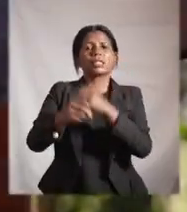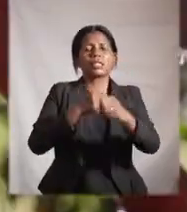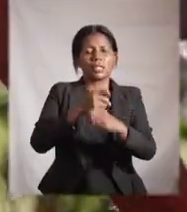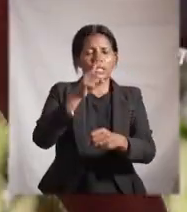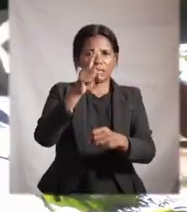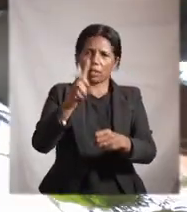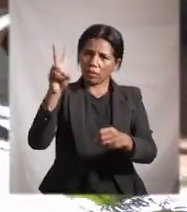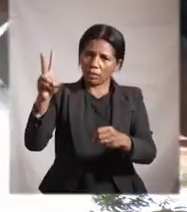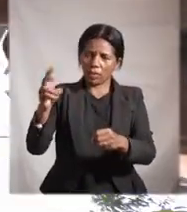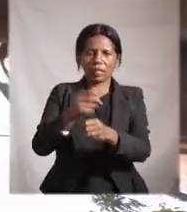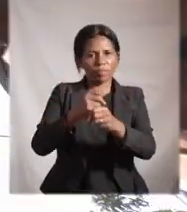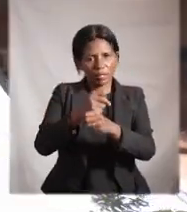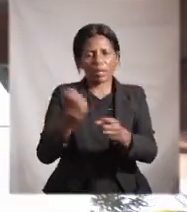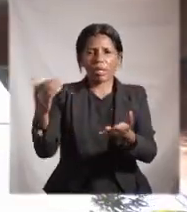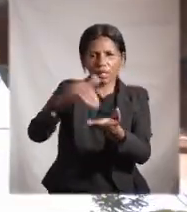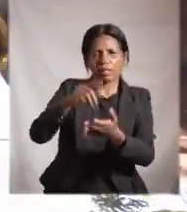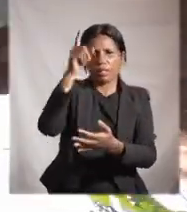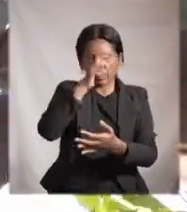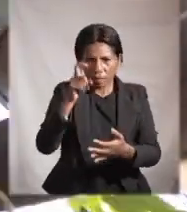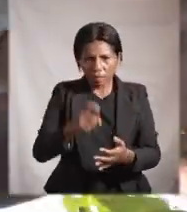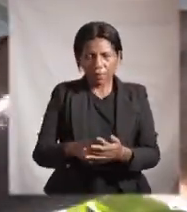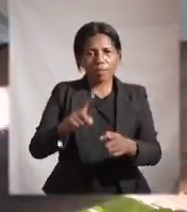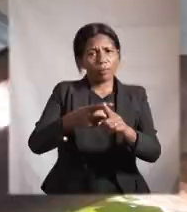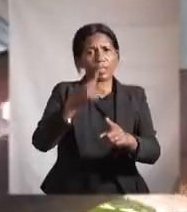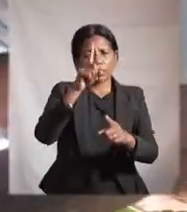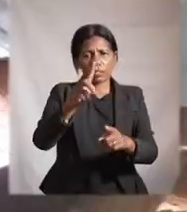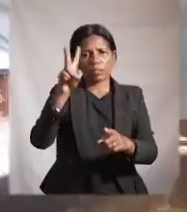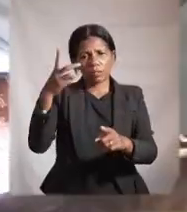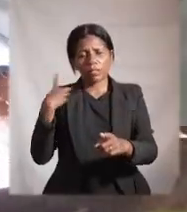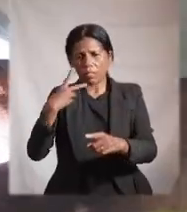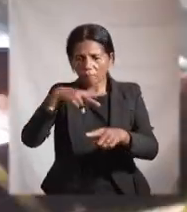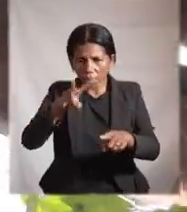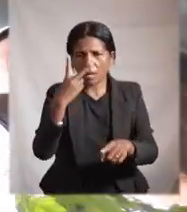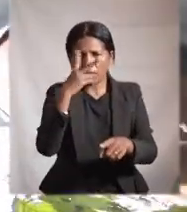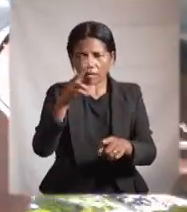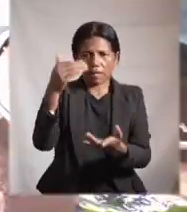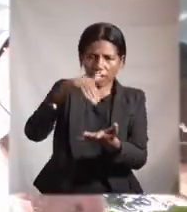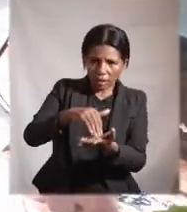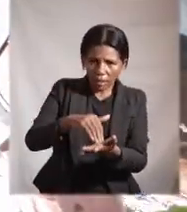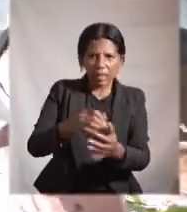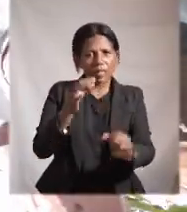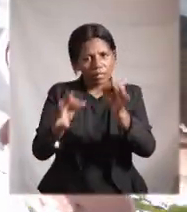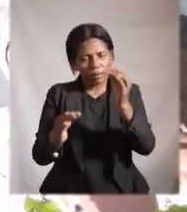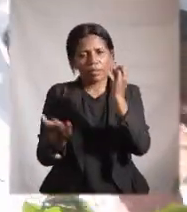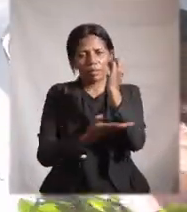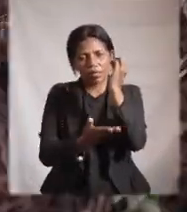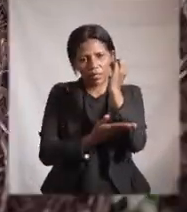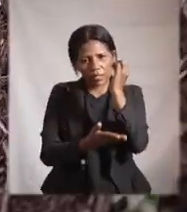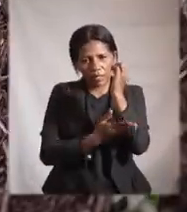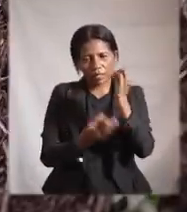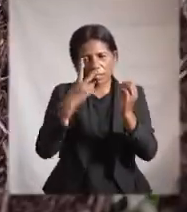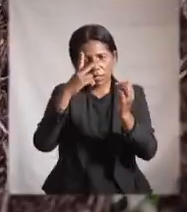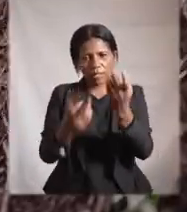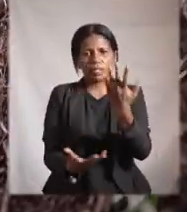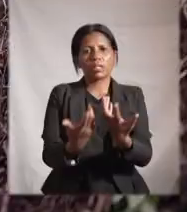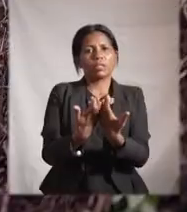dalbal kafe ni fila fala ba tuam fila fala. Kwaze liu fula ni daru ita tisi kontrola fila fala kar kinya duut keta sale. Kar kafe da ne ita tisi ho dalbal ni